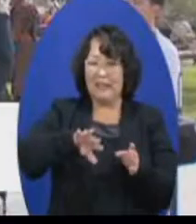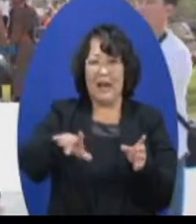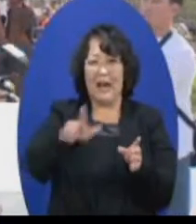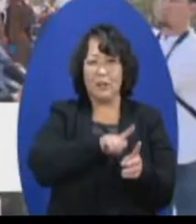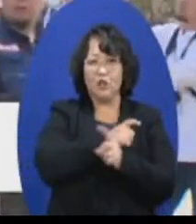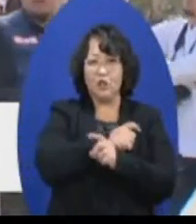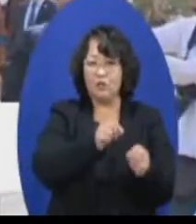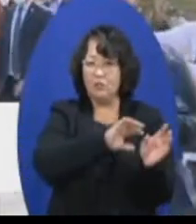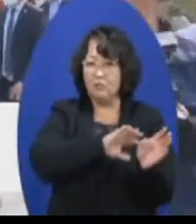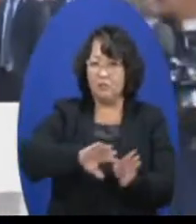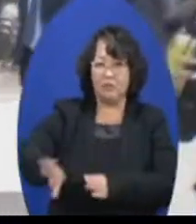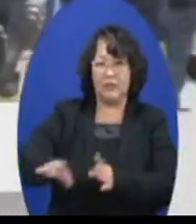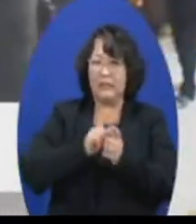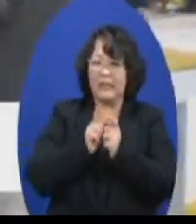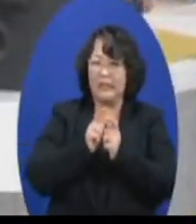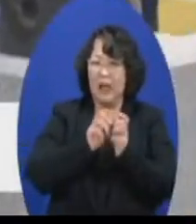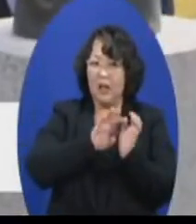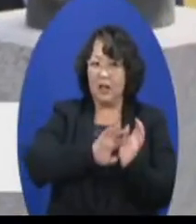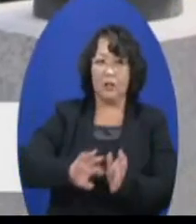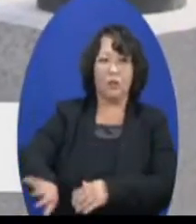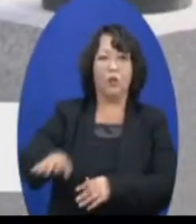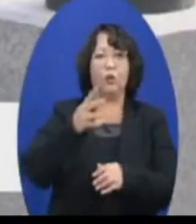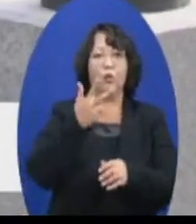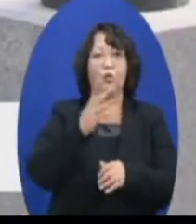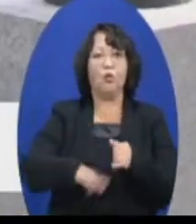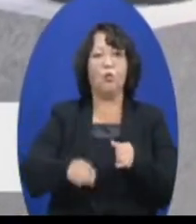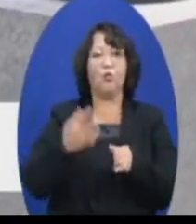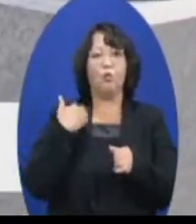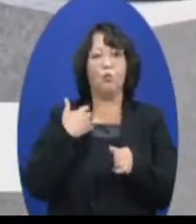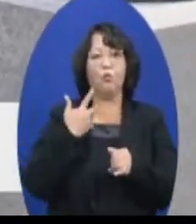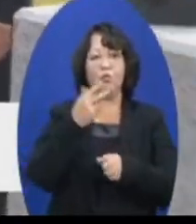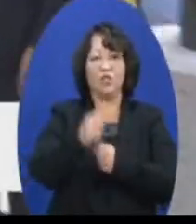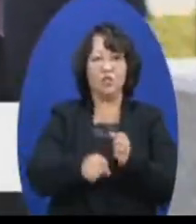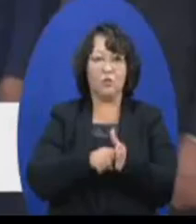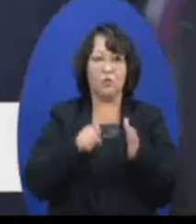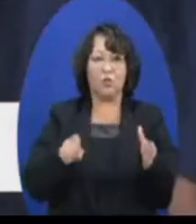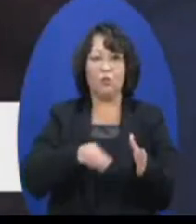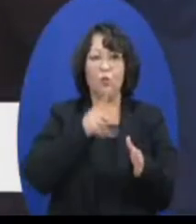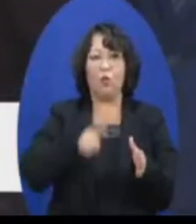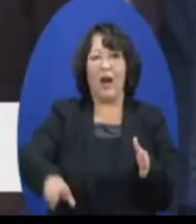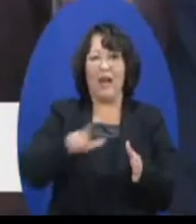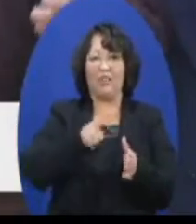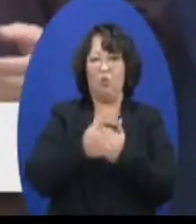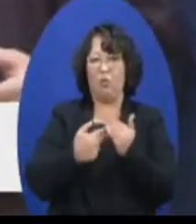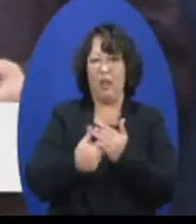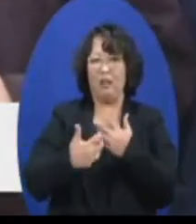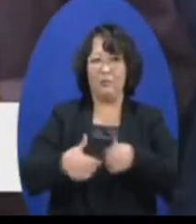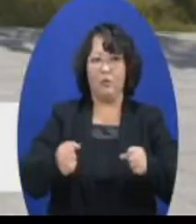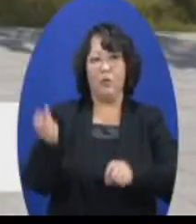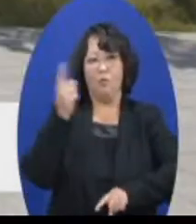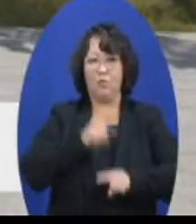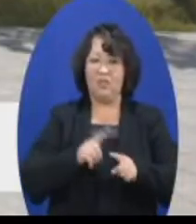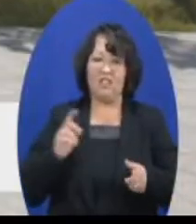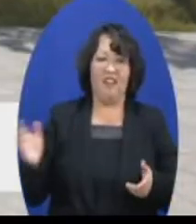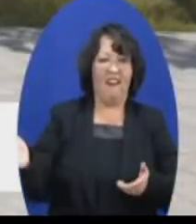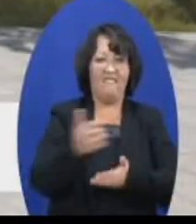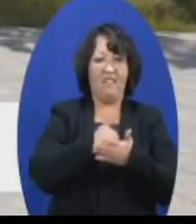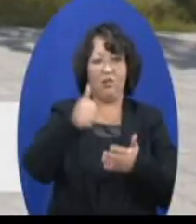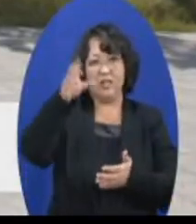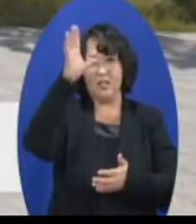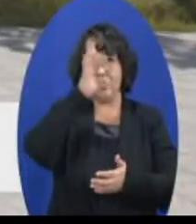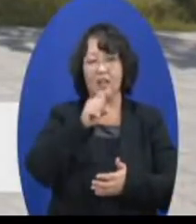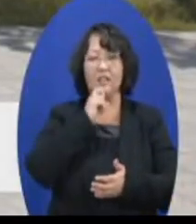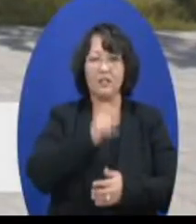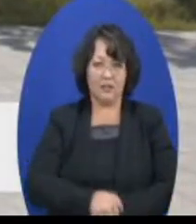дагуулсан. Өнгөрсөн 30 жил төр засаг сул ажилласны уршгаар түүхэн газруудаа хулгай талцсан. Энэ бүхнээ эргүүлэн олж авах гэдгийг ерөнхий